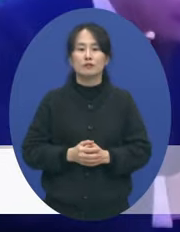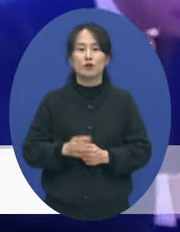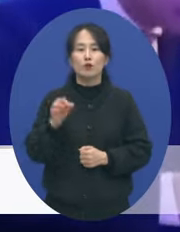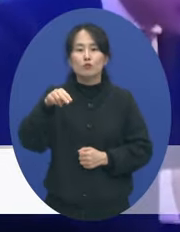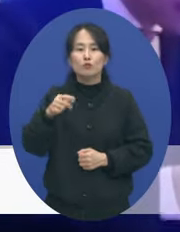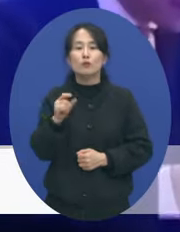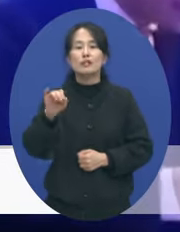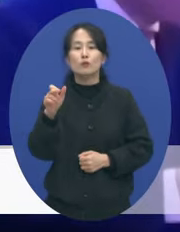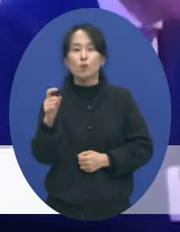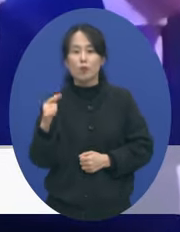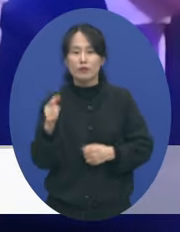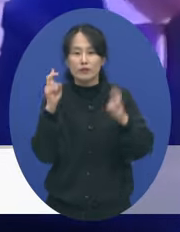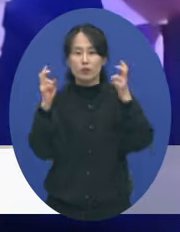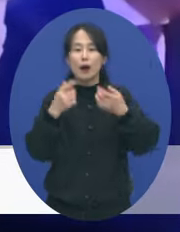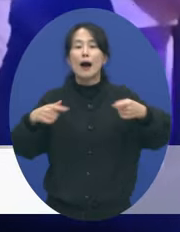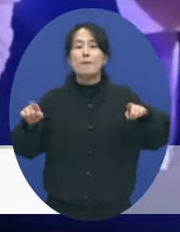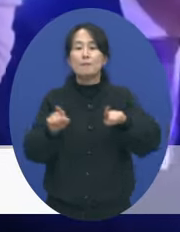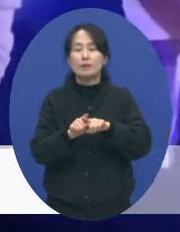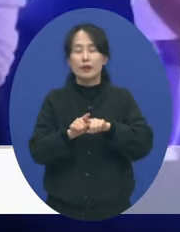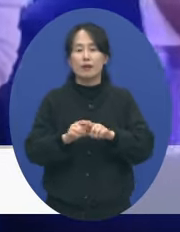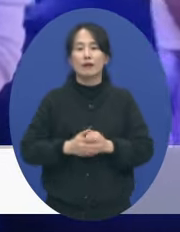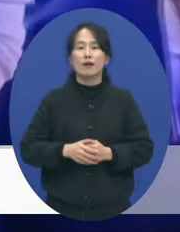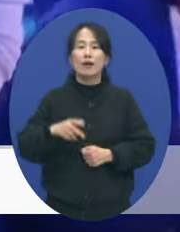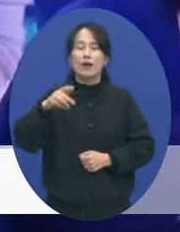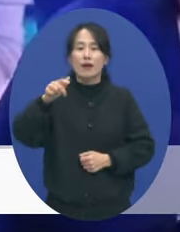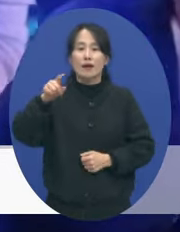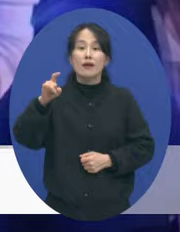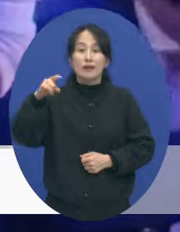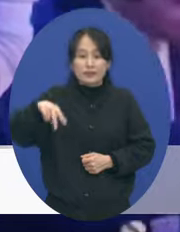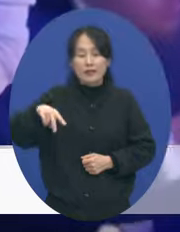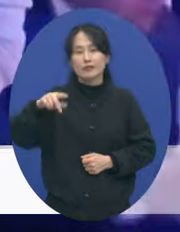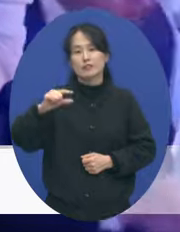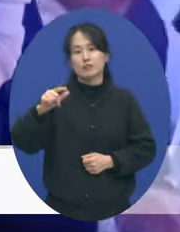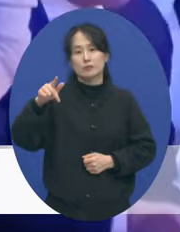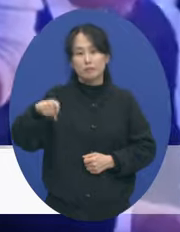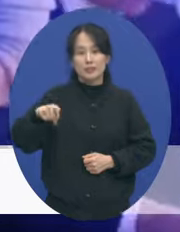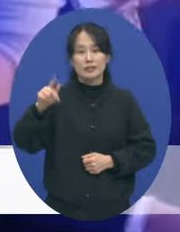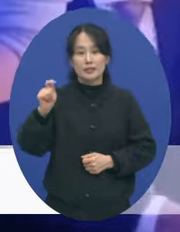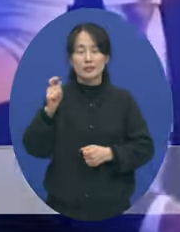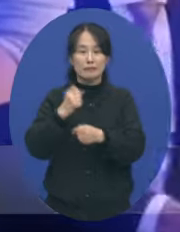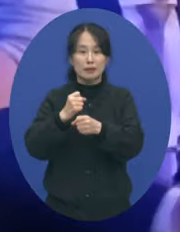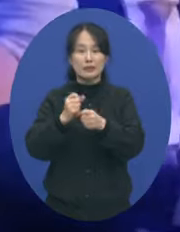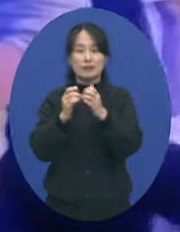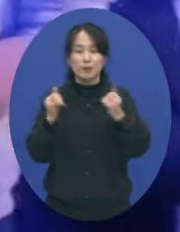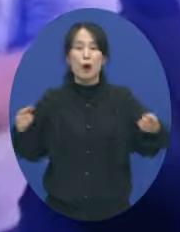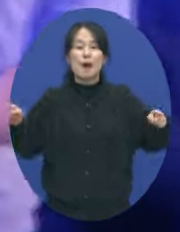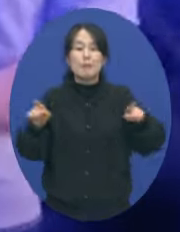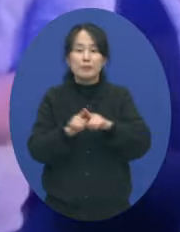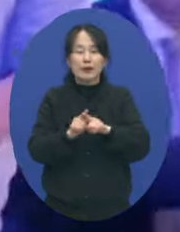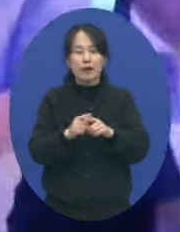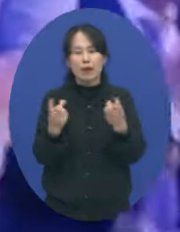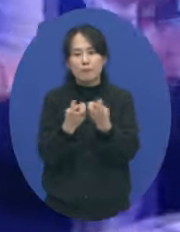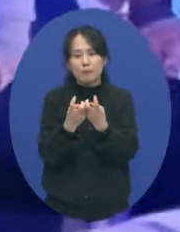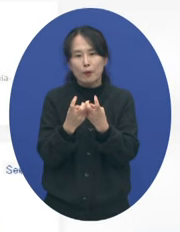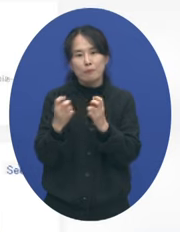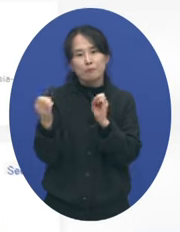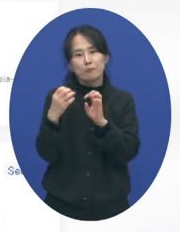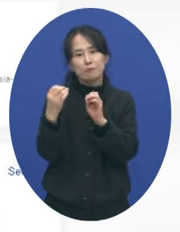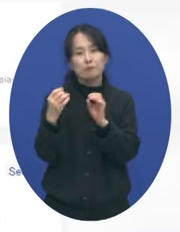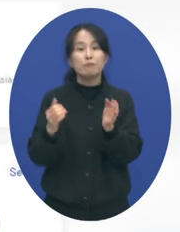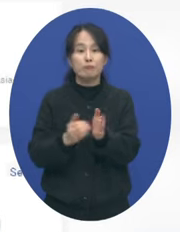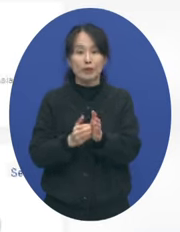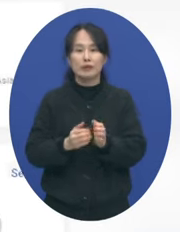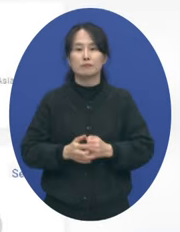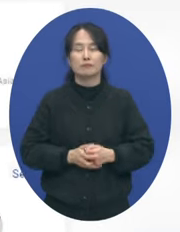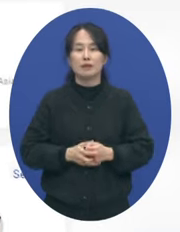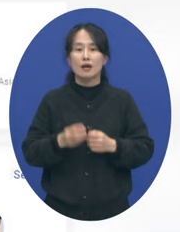이노베이터 커뮤니티도 참가, 챗 GPT를 만든 샘 알트만 오픈 AI CEO 등을 만나 협력 방안을 논의했습니다.